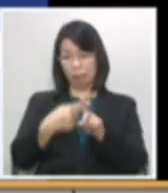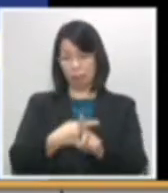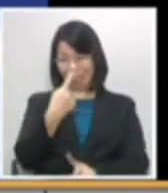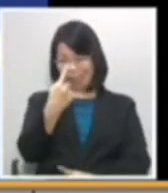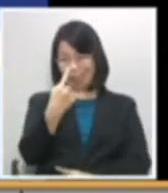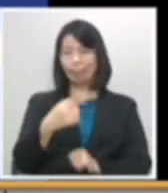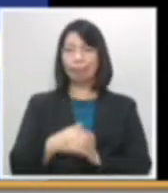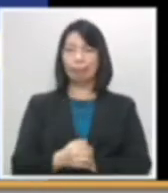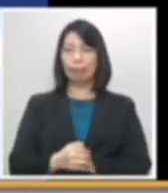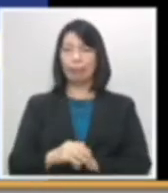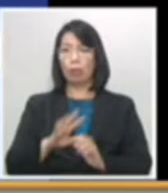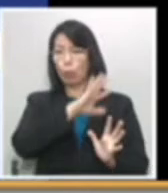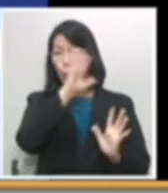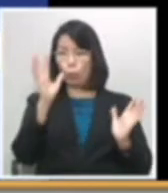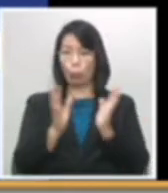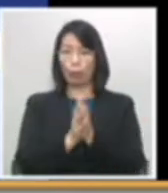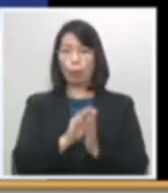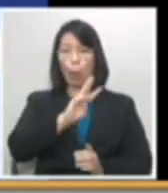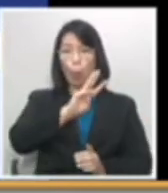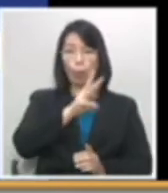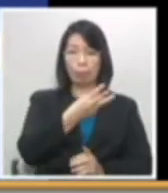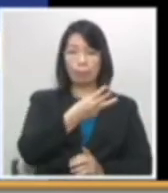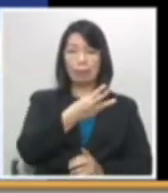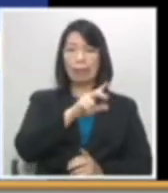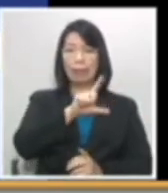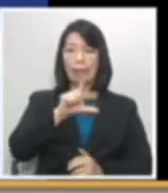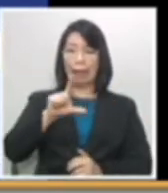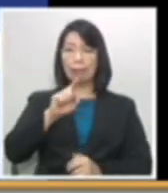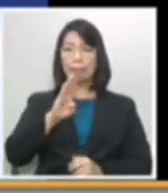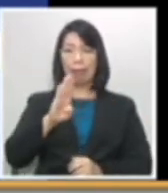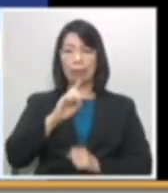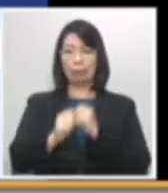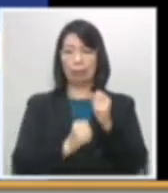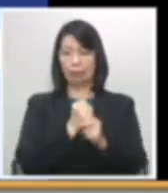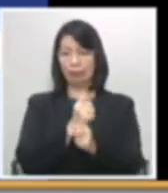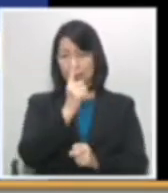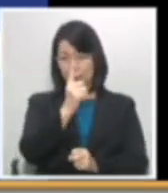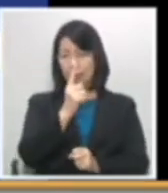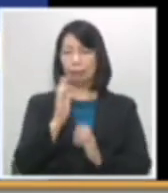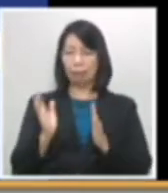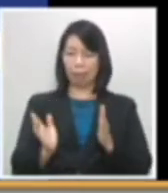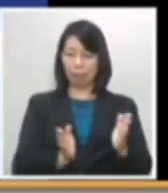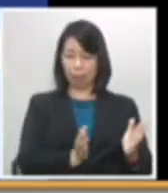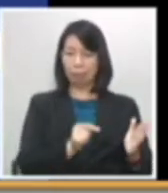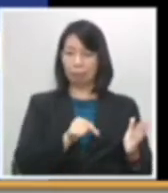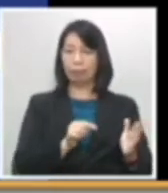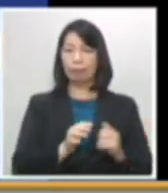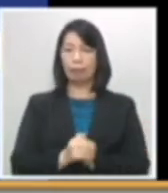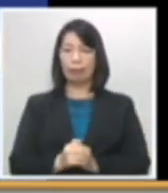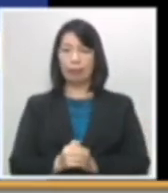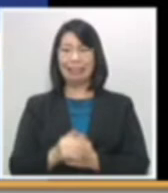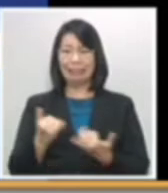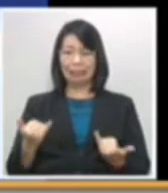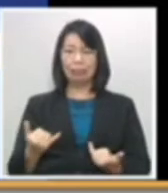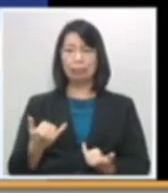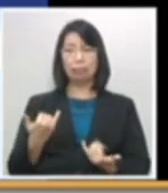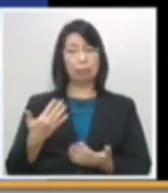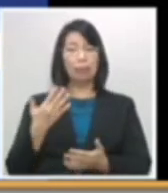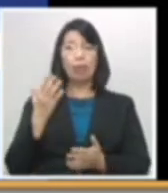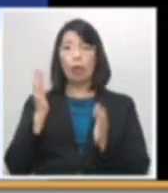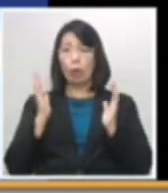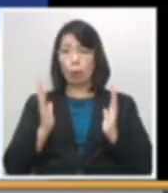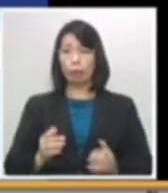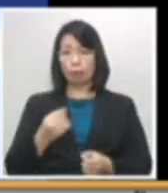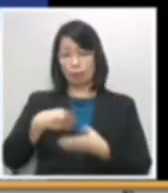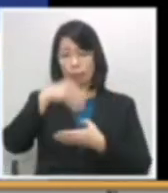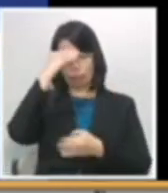าณ 60,000 ล้านบาทต่อปีเรามีหนี้ครัวเรือนสูงคนตกงานมากขึ้นก